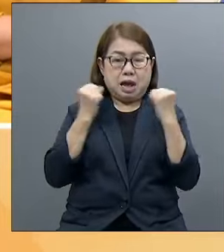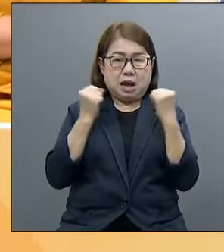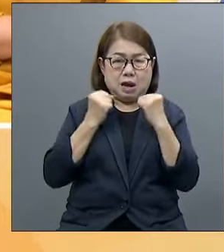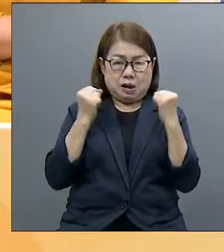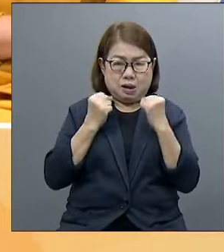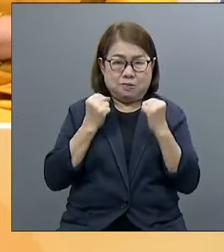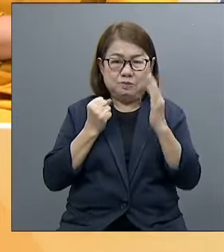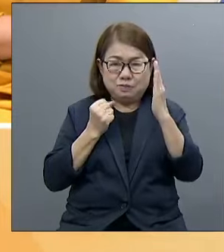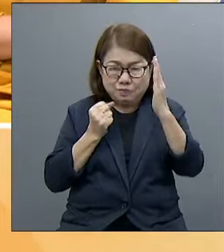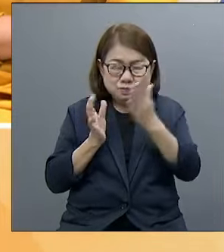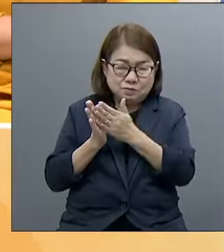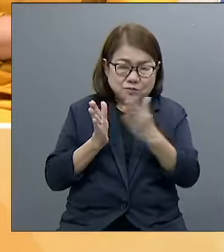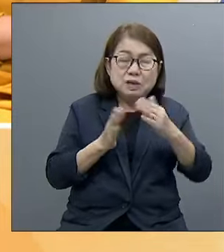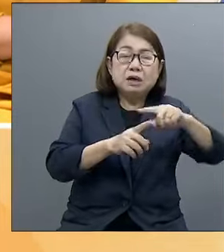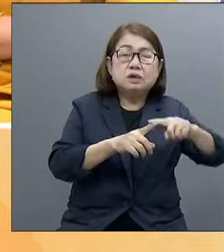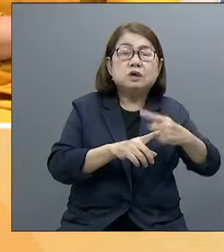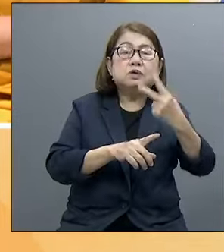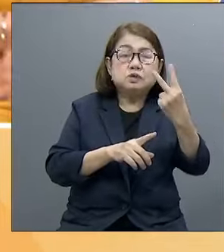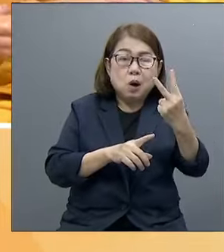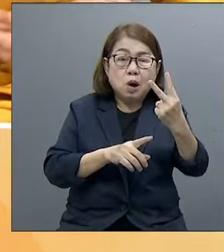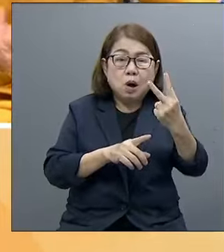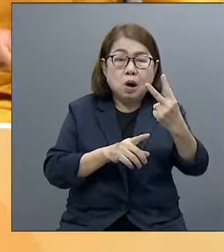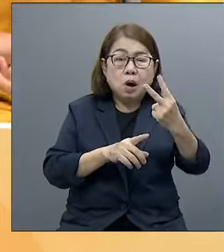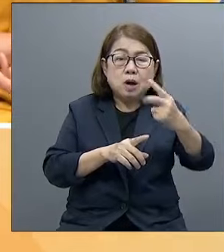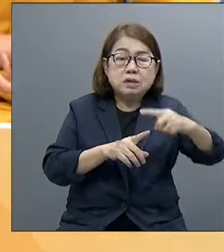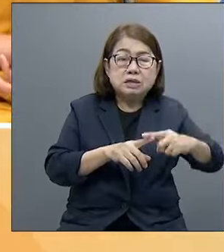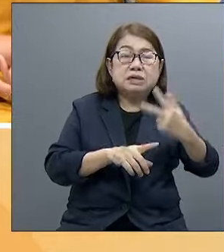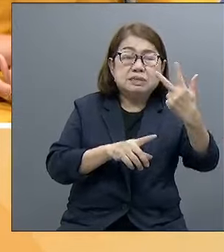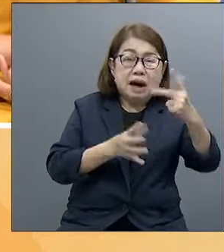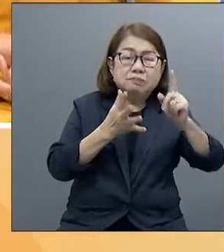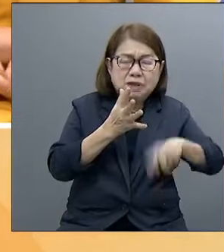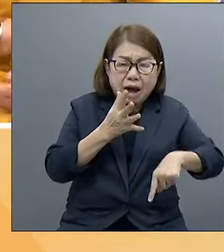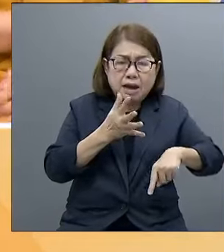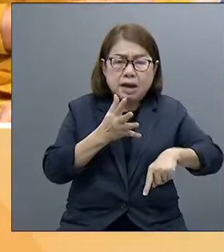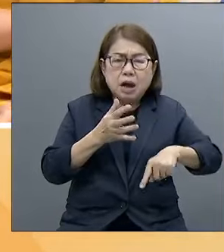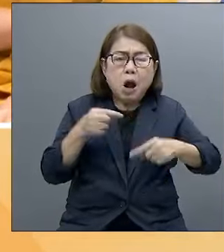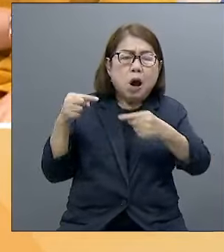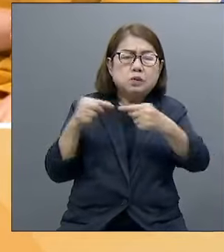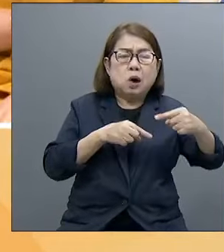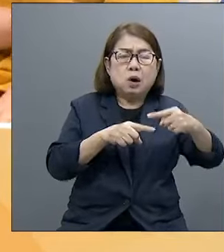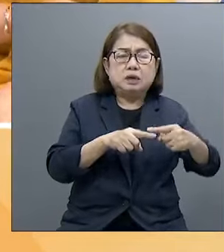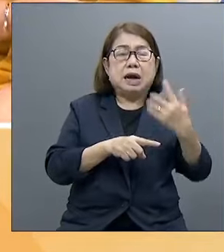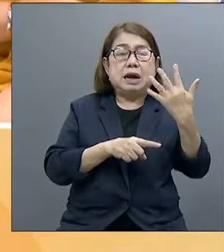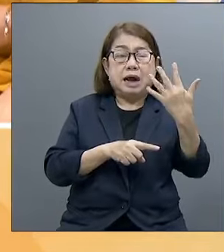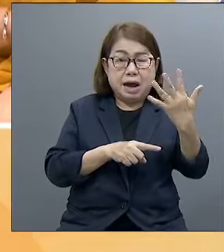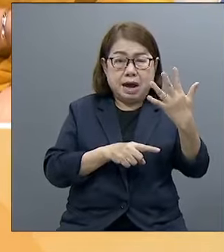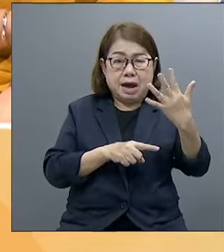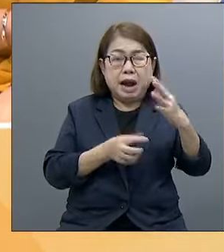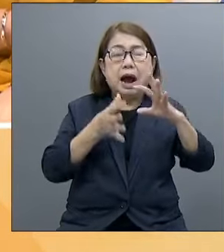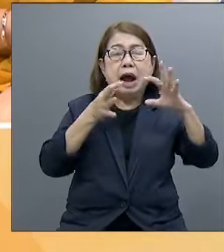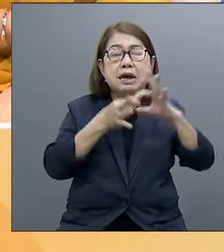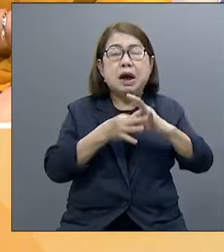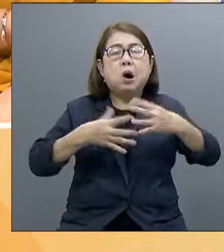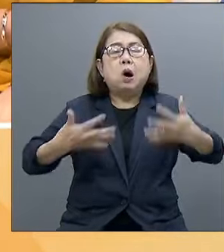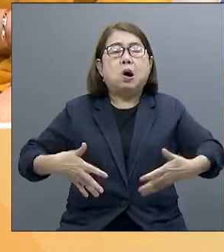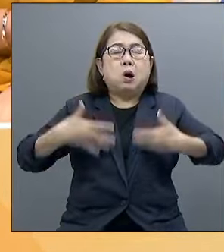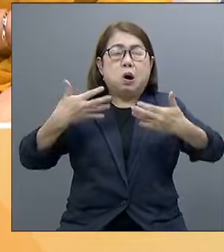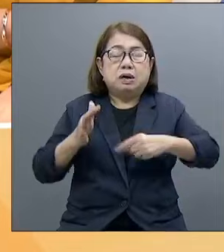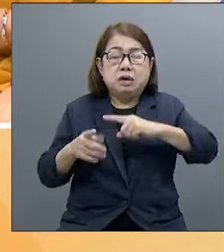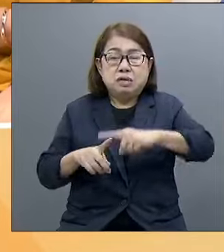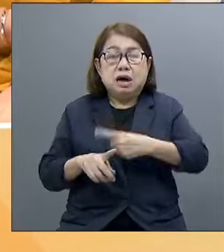ไปจนถึงประมาณกุมภาแล้วก็ประมาณช่วงปลายมีนาถึงประมาณช่วงประมาณต้นเดือนพฤษภาเนี่ยมันจะเป็นหน้าร้อนหลังจากพฤษภาเป็นต้นไปเนี่ยมัน